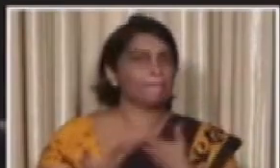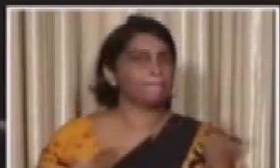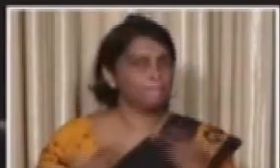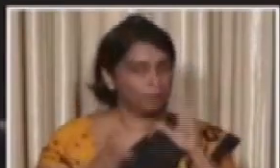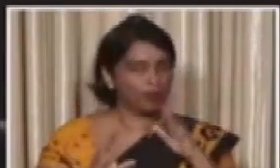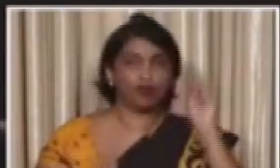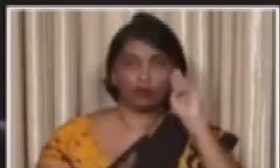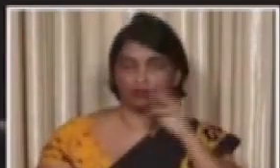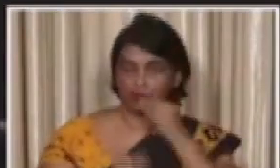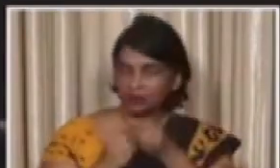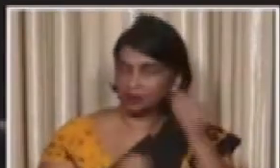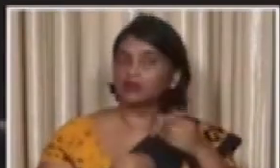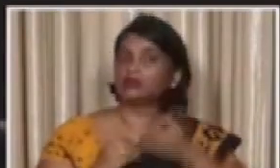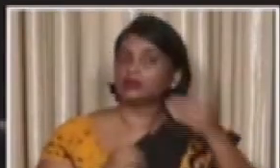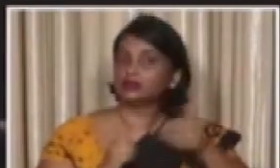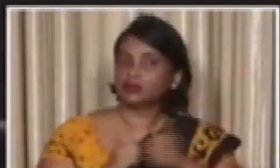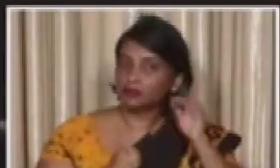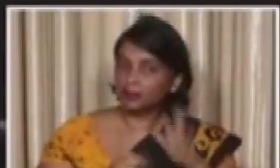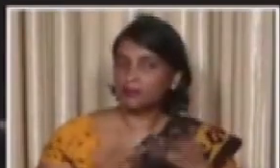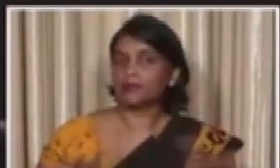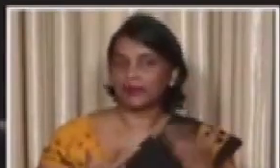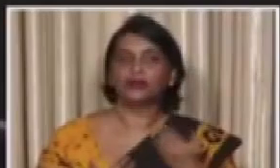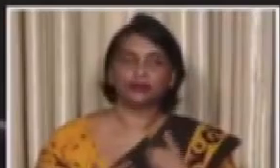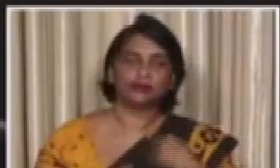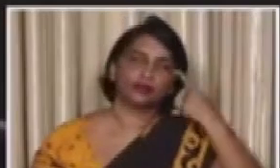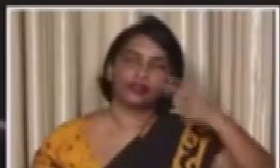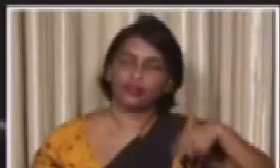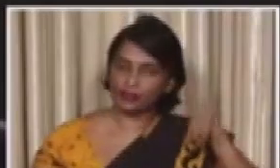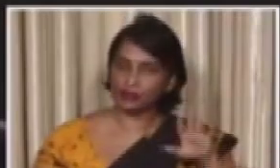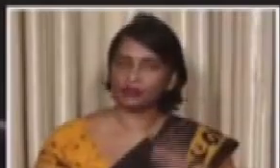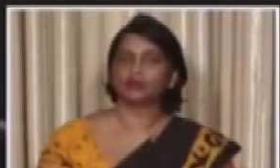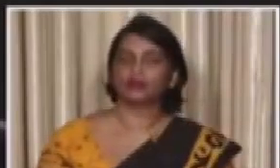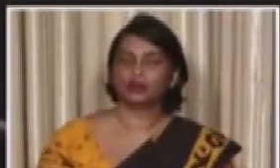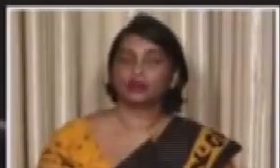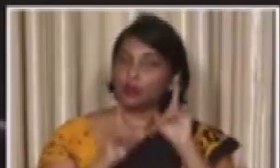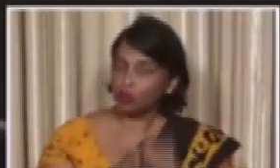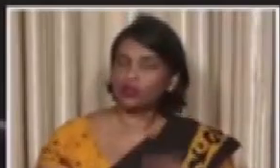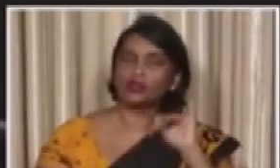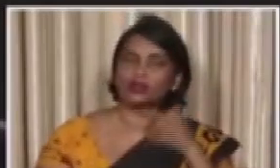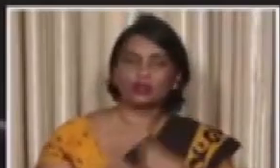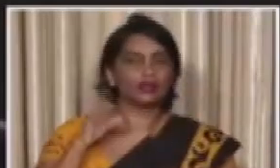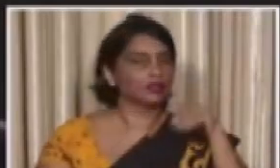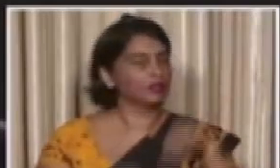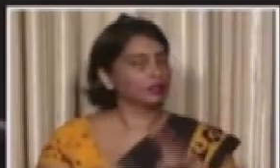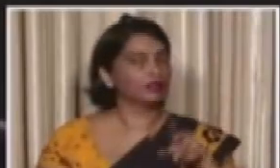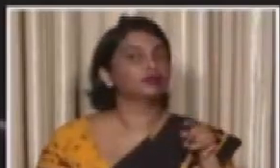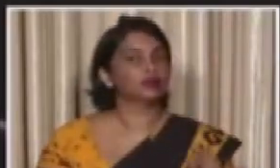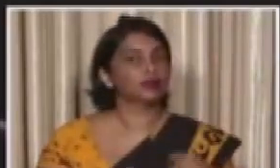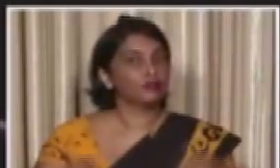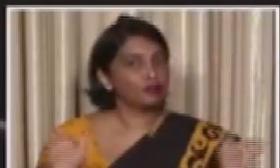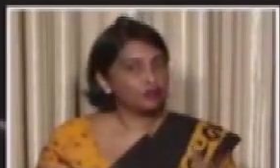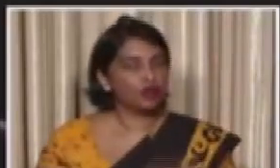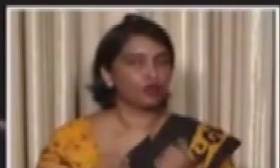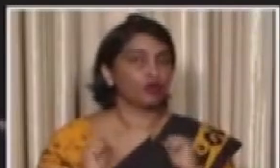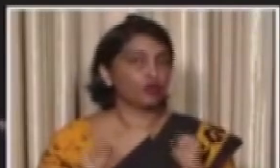පත් කරමින් ඉදිරියට යාමට බැරි බව මාගේ විශ්වාසයයි. ඒත් සමහර දේශපාලඥයින් තවමත් එයට